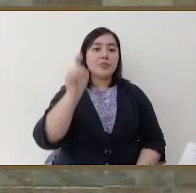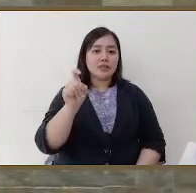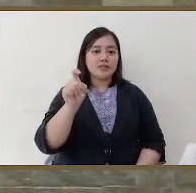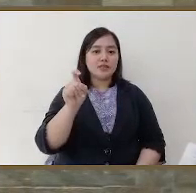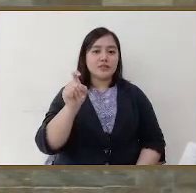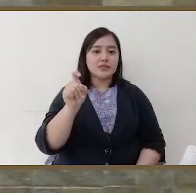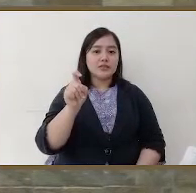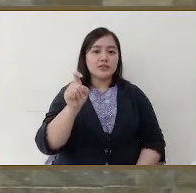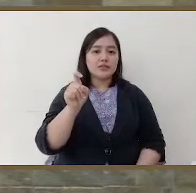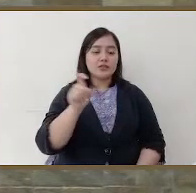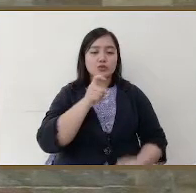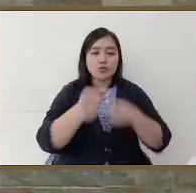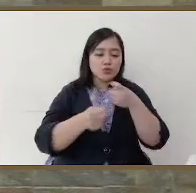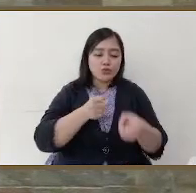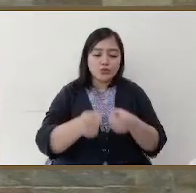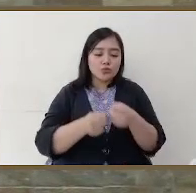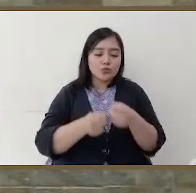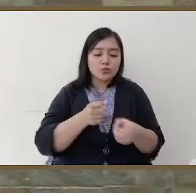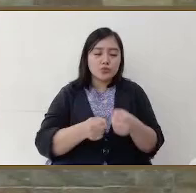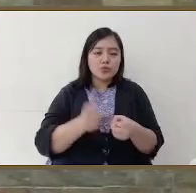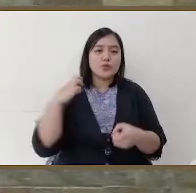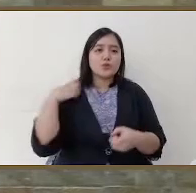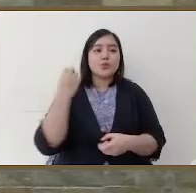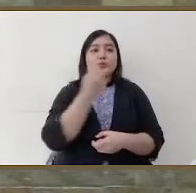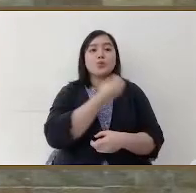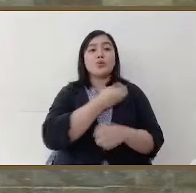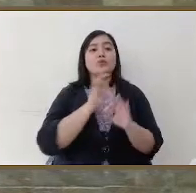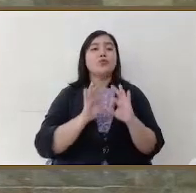must govern our family.